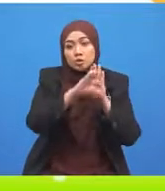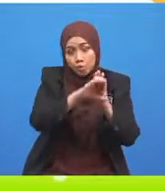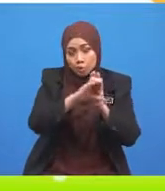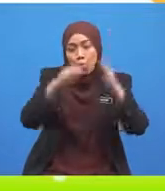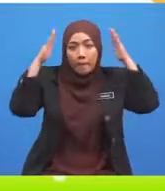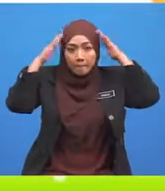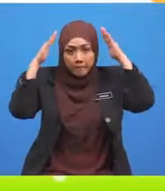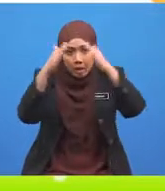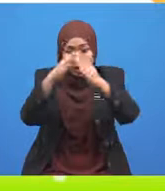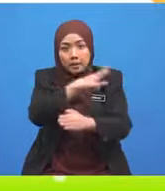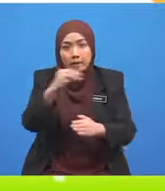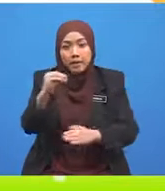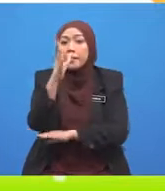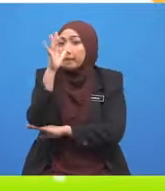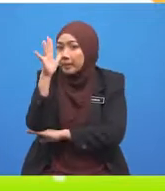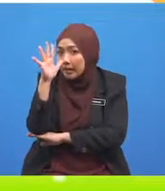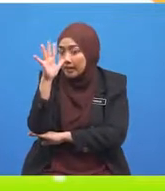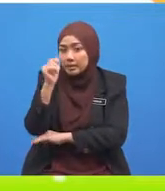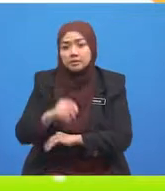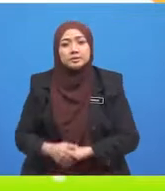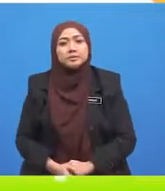Pahang dan Melaka.